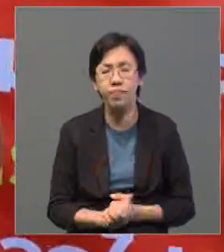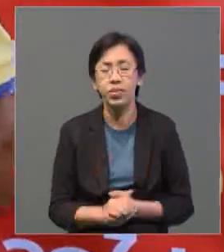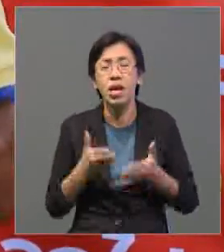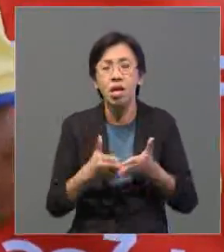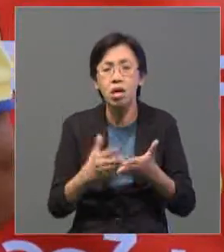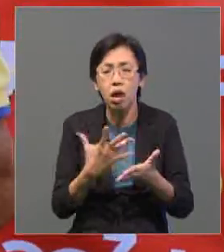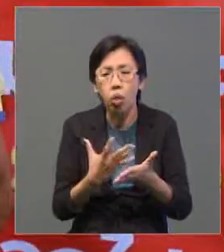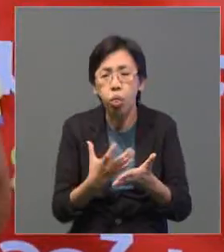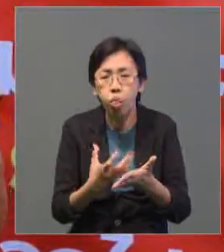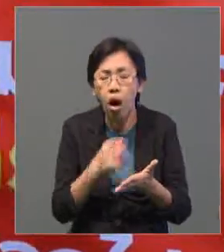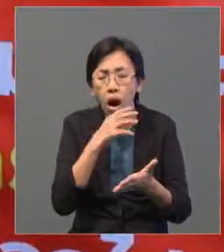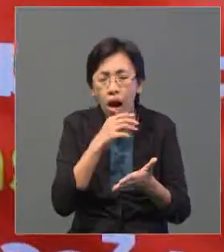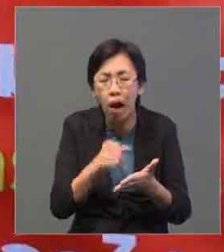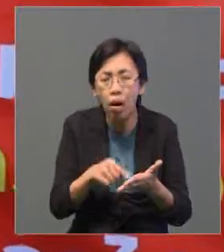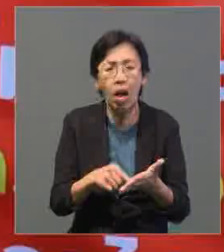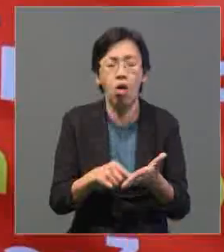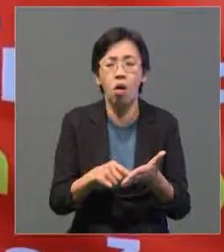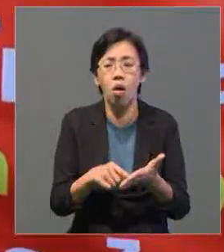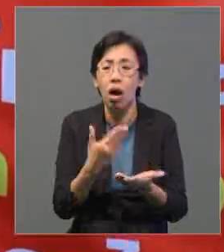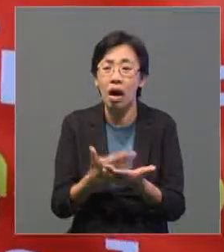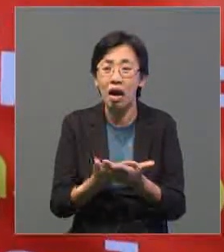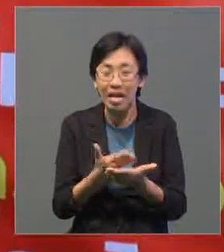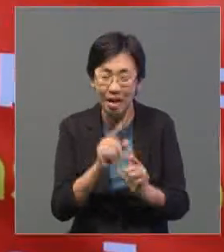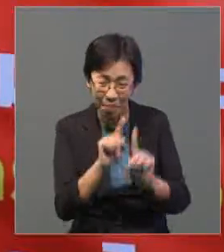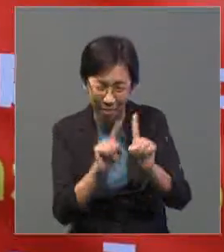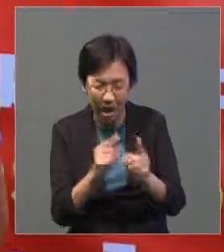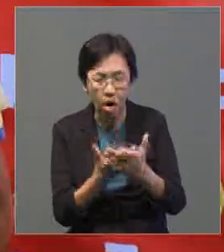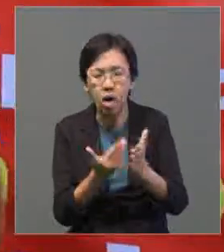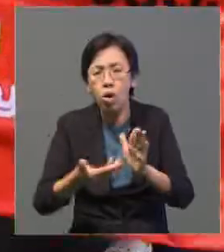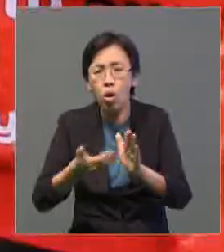มันทรุดโทรมไปแล้วท่านก็เอามาตัดงบตรงนั้นอีก